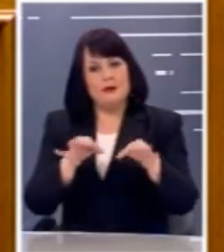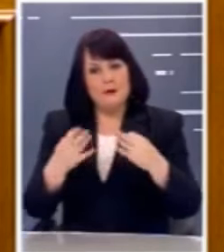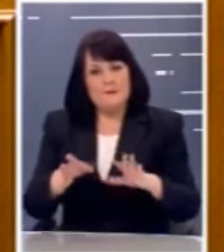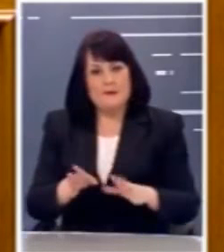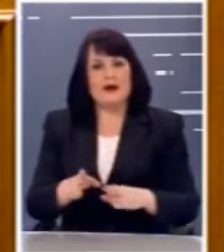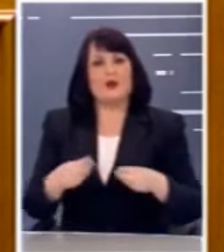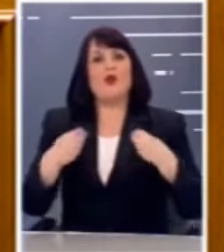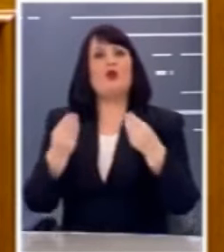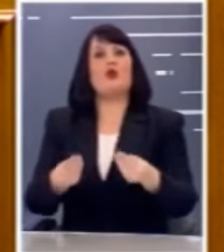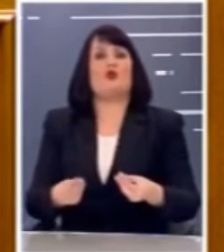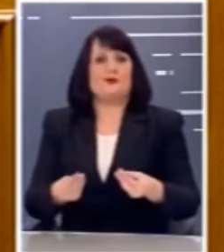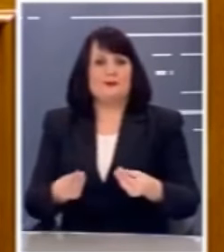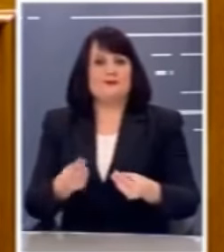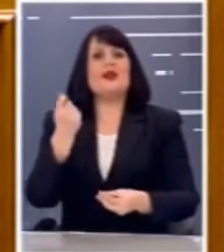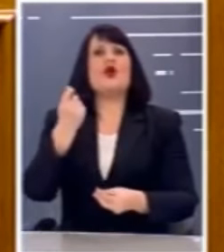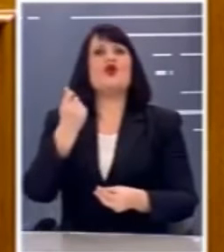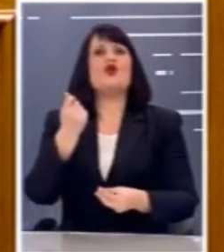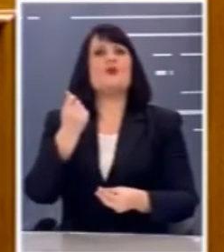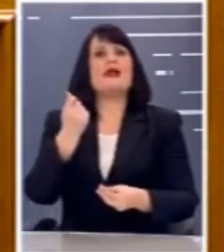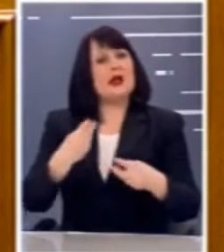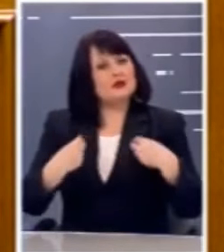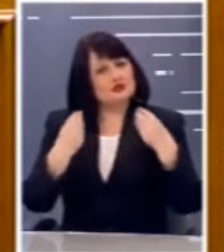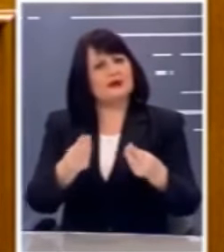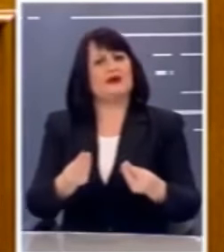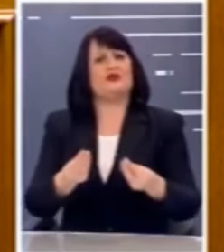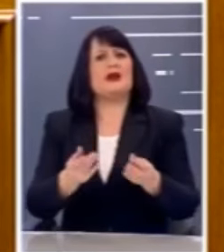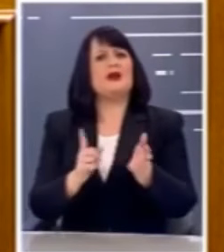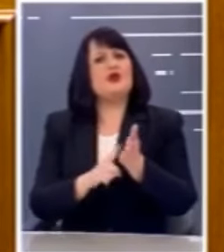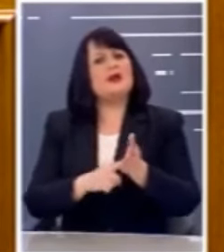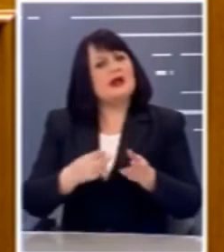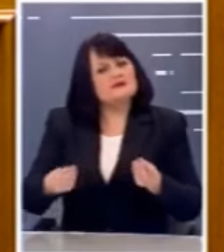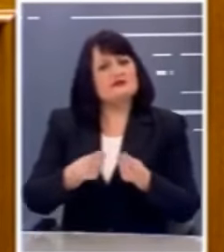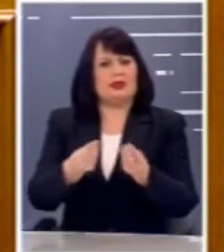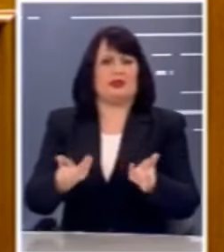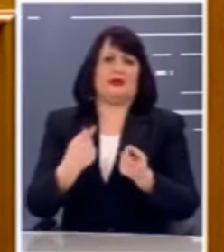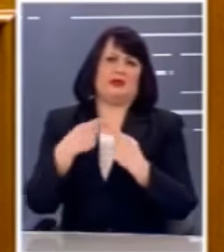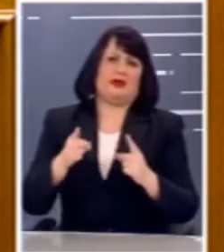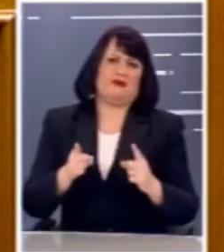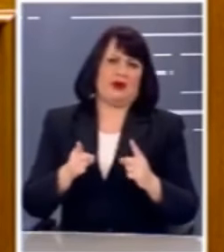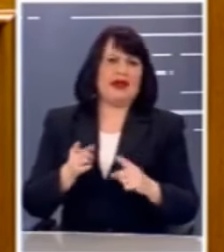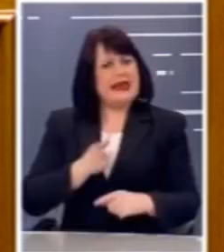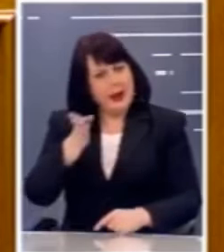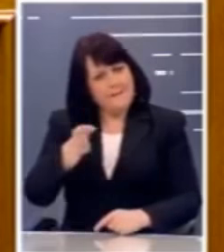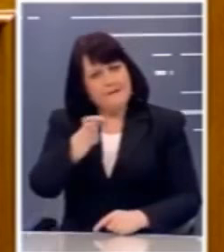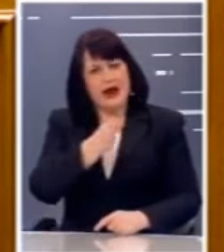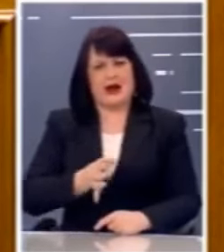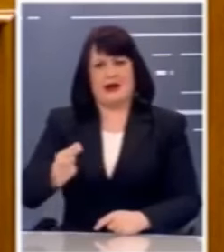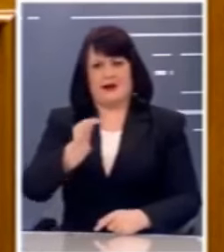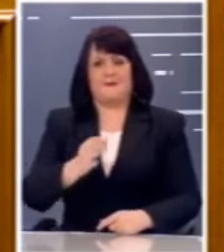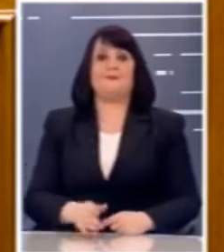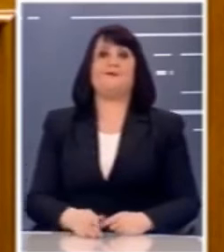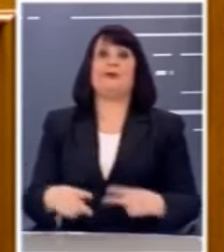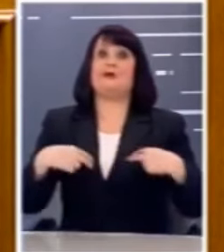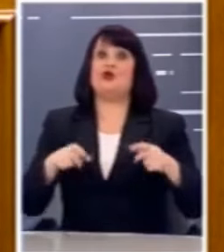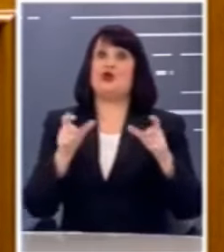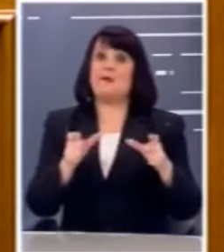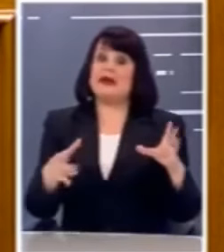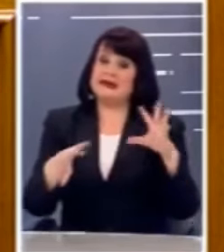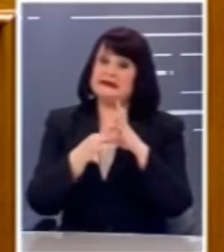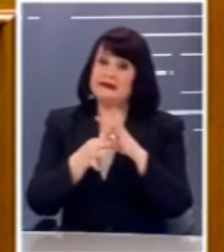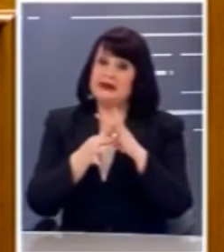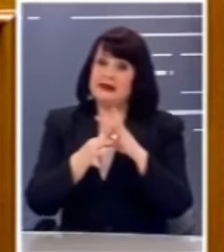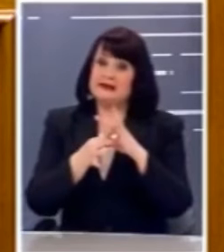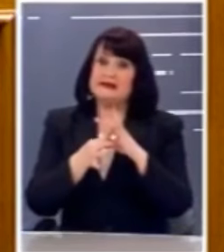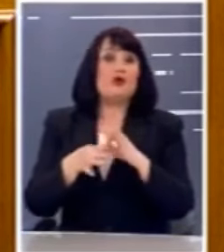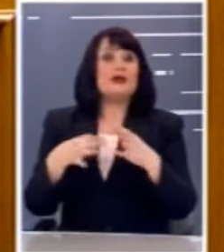όπου τους προσφέρονται επιπλέον οικονομικά και θεσμικά κίνητρα. Ταυτόχρονα, σε συνεργασία με το Υπουργείο Εθνικής Άμυνας, καλύπτονται